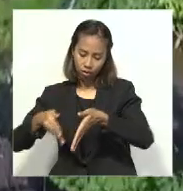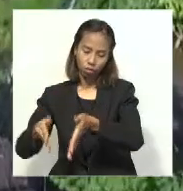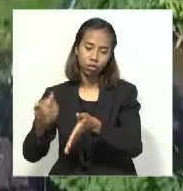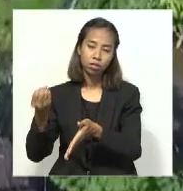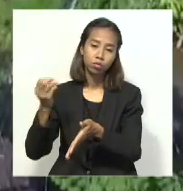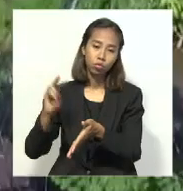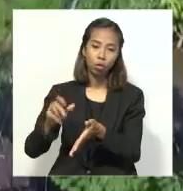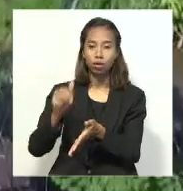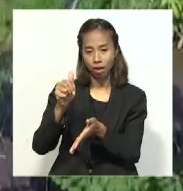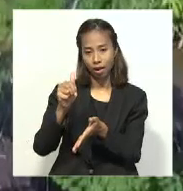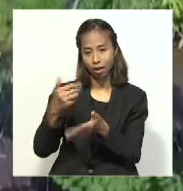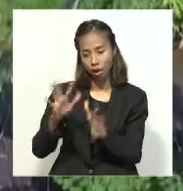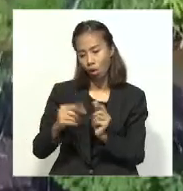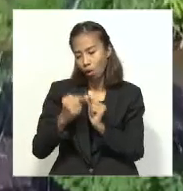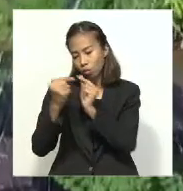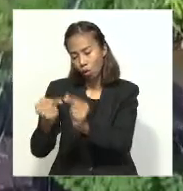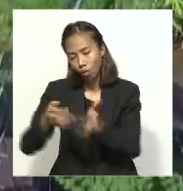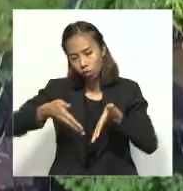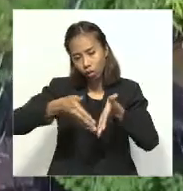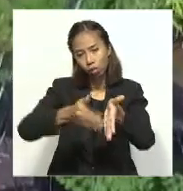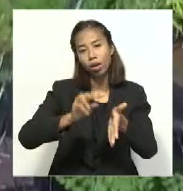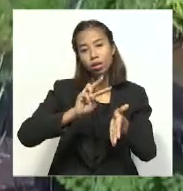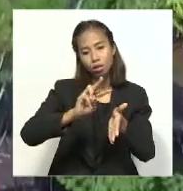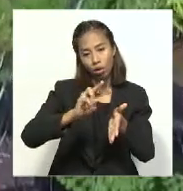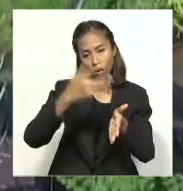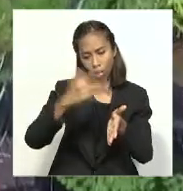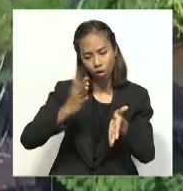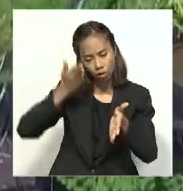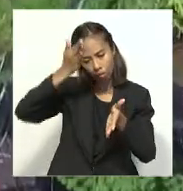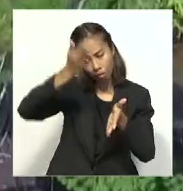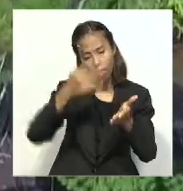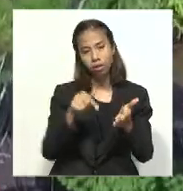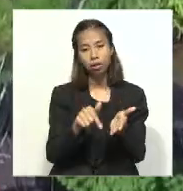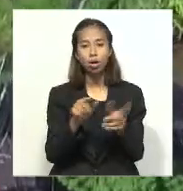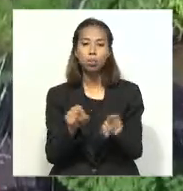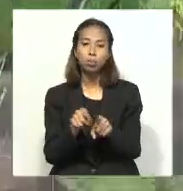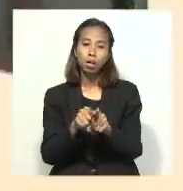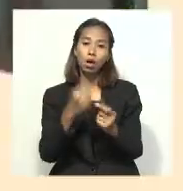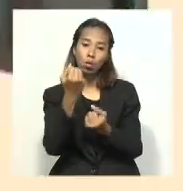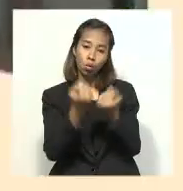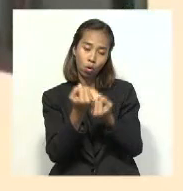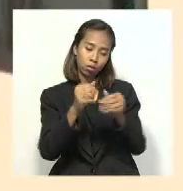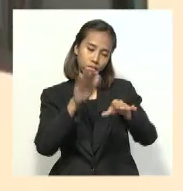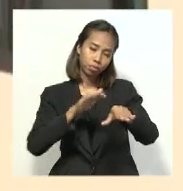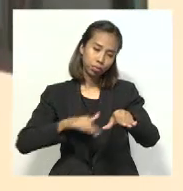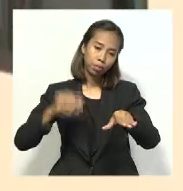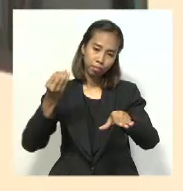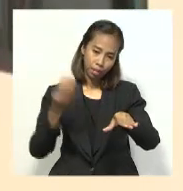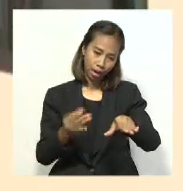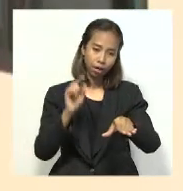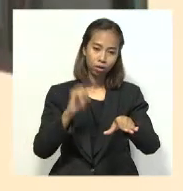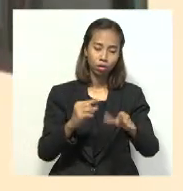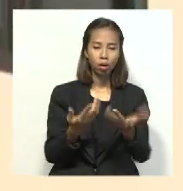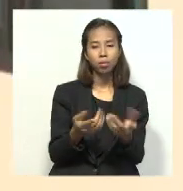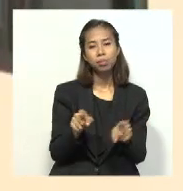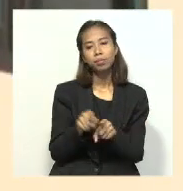เอเชียได้นะครับหมายเลข2ครับเมื่อปริมาณรถเพิ่มขึ้นเนี่ยเราจะต้องเปลี่ยนจากเกาะสีเป็นเกาะยกเพื่อความปลอดภัยของผู้ใช้ทางแล้วก็